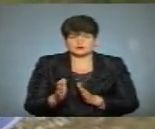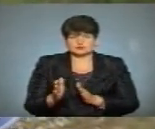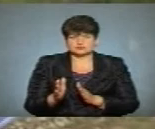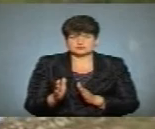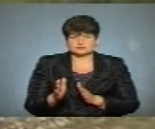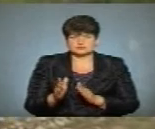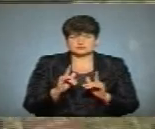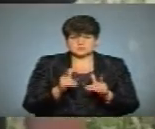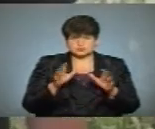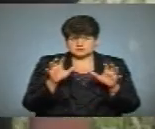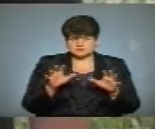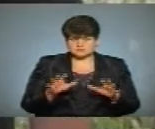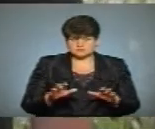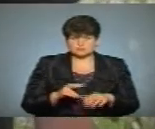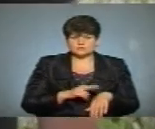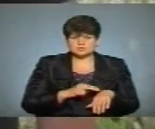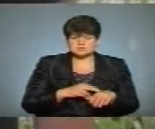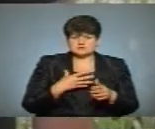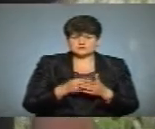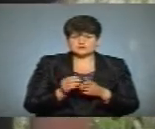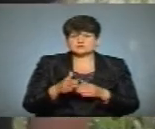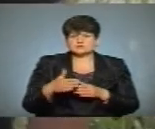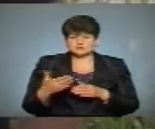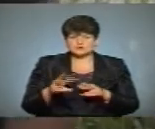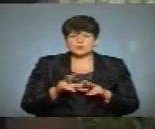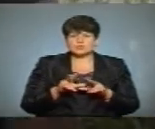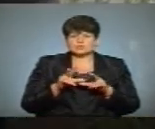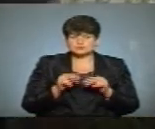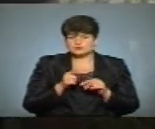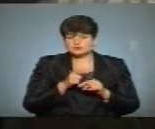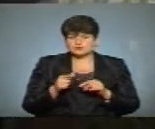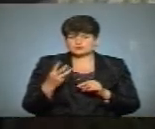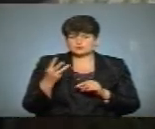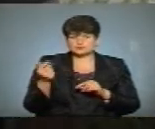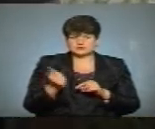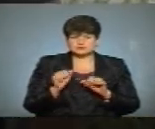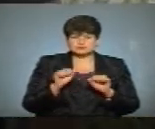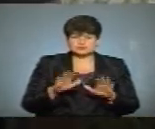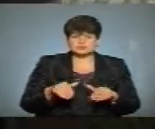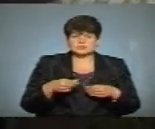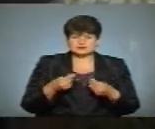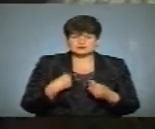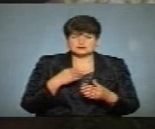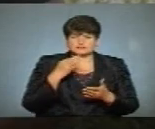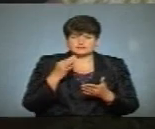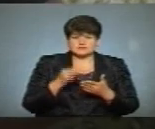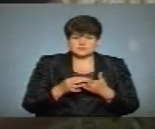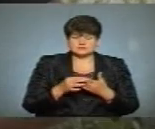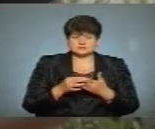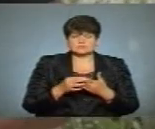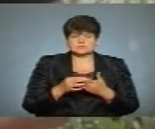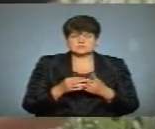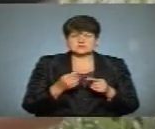згідно чинного законодавства. Поліція десь своєї сторони обіцяє, що протягом 3 неділь зможе дати нам відповіді від відповідних структур.